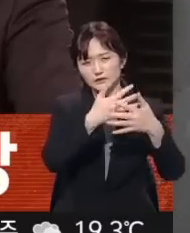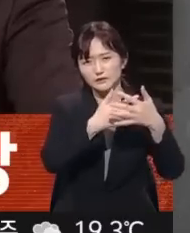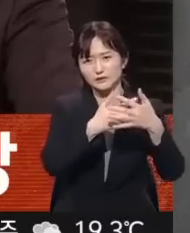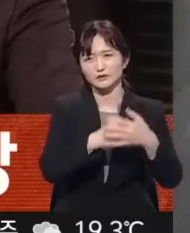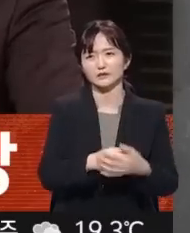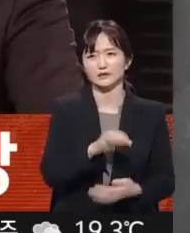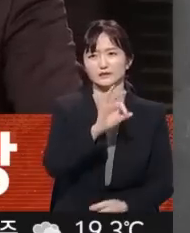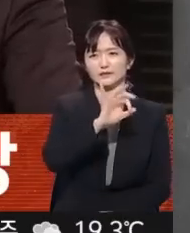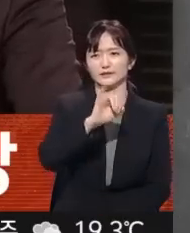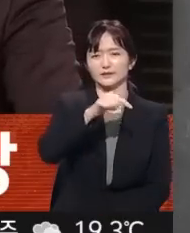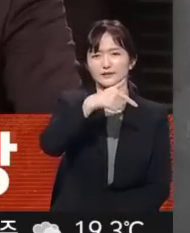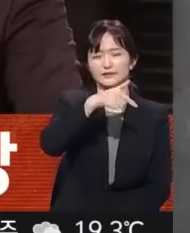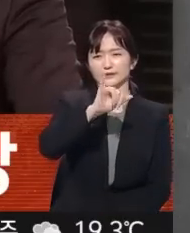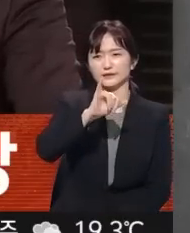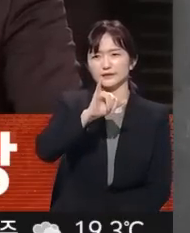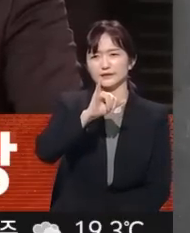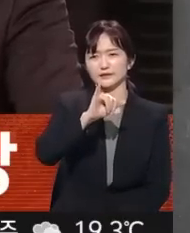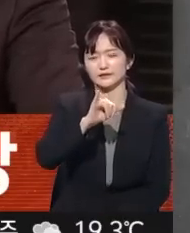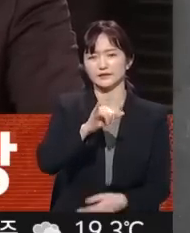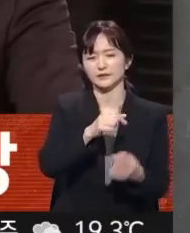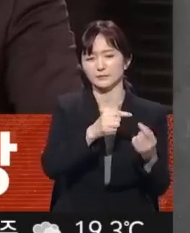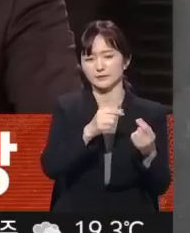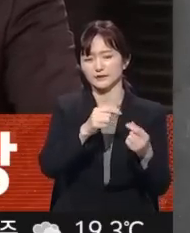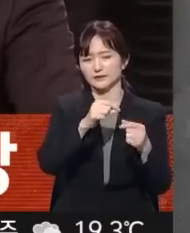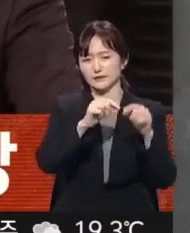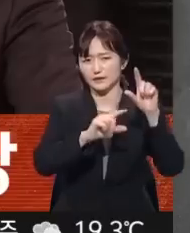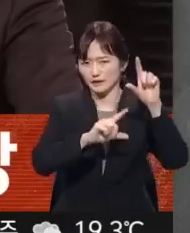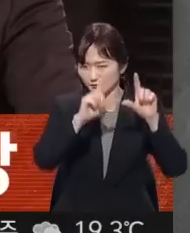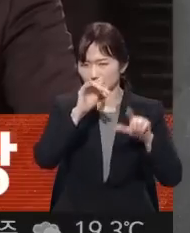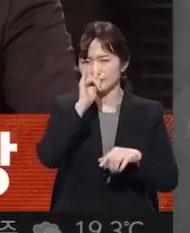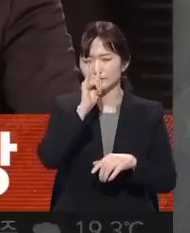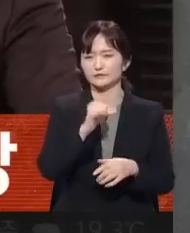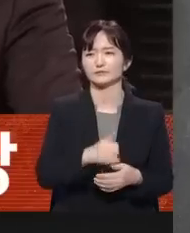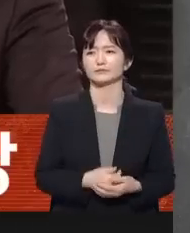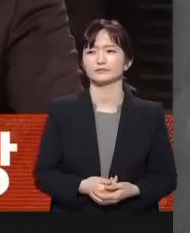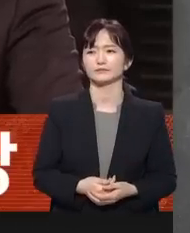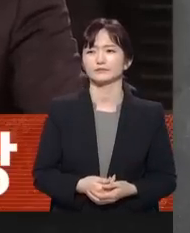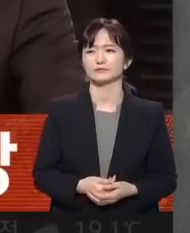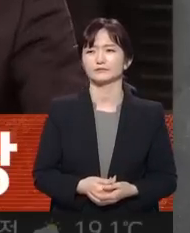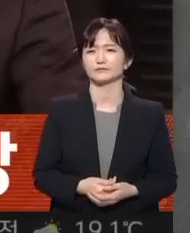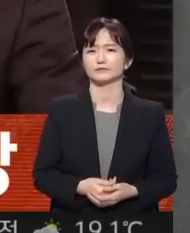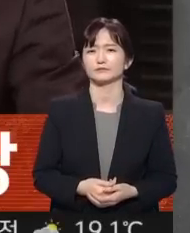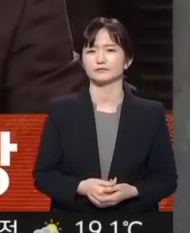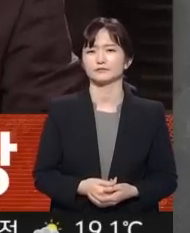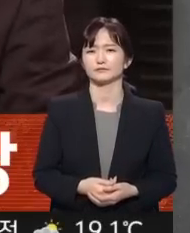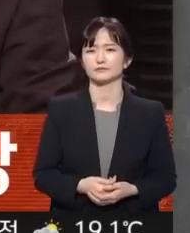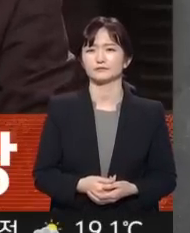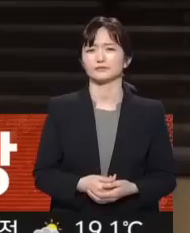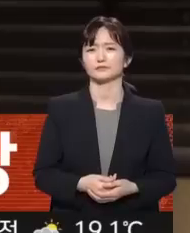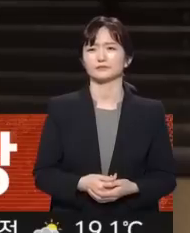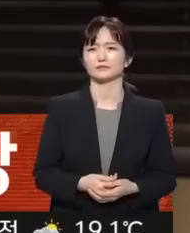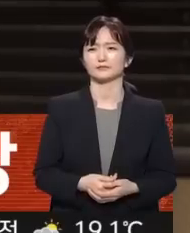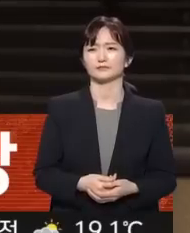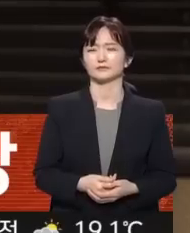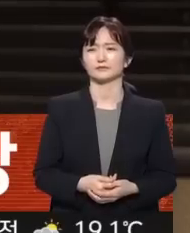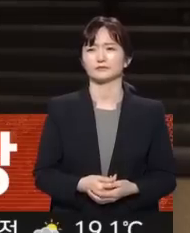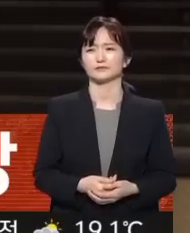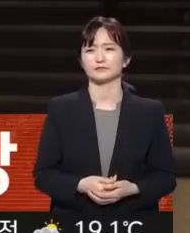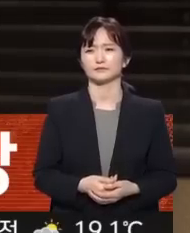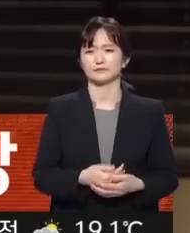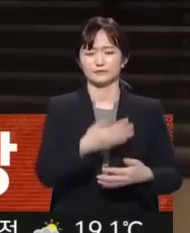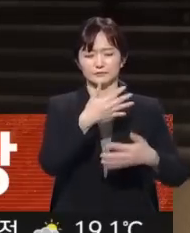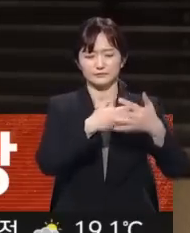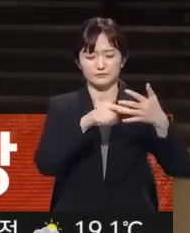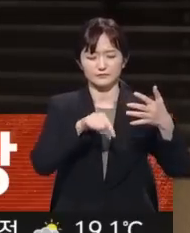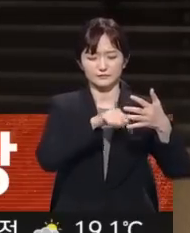있기에 그런 좀 비슷한 장면들이 나와요 진짜 영화 속 장면이 안